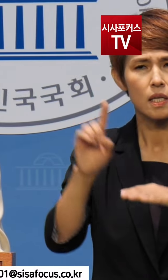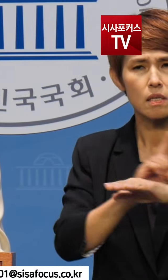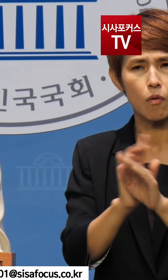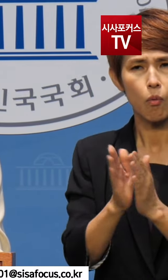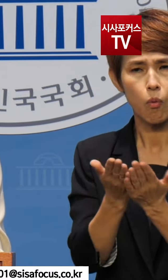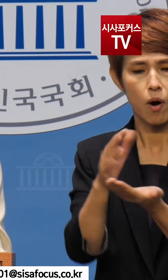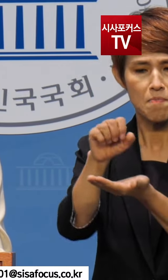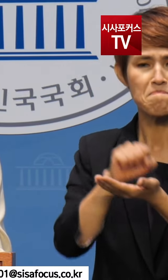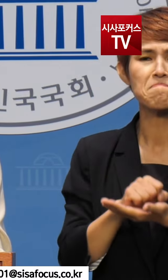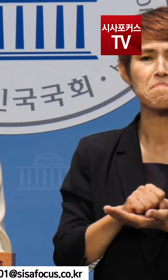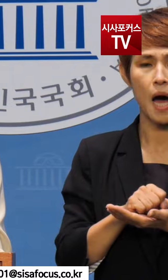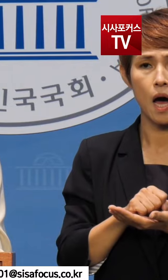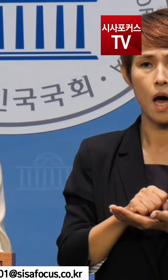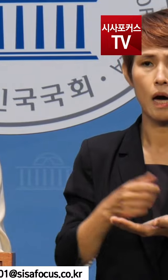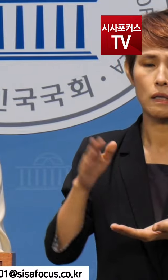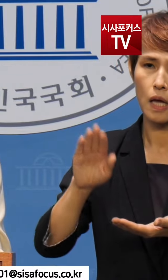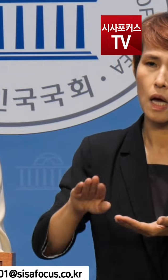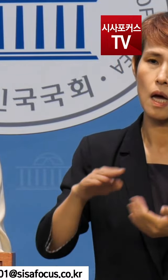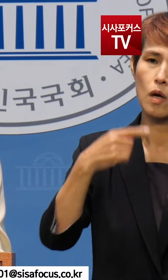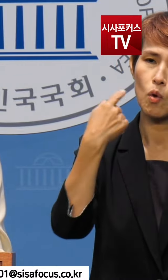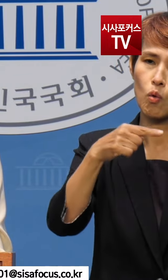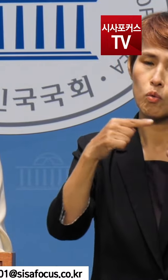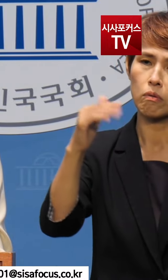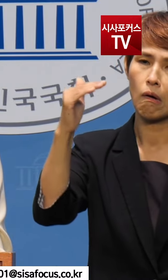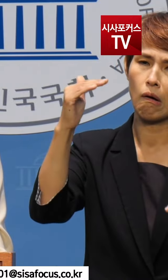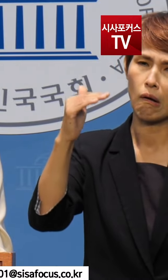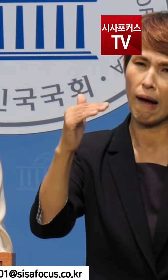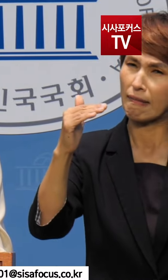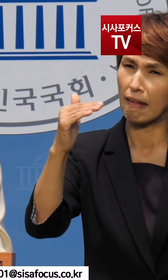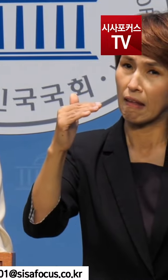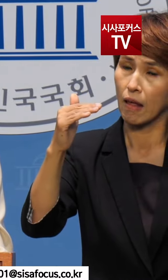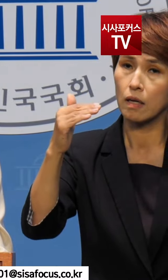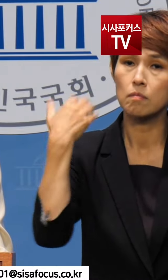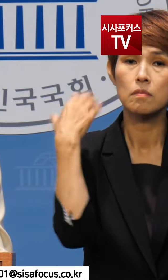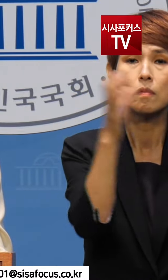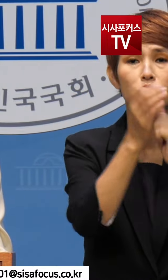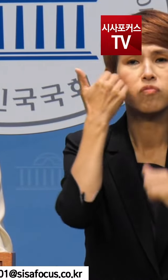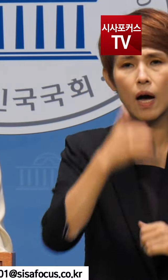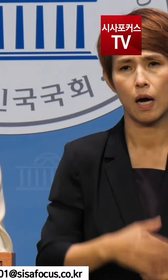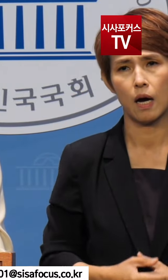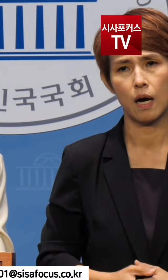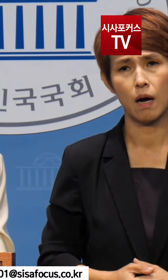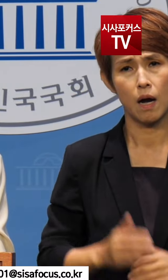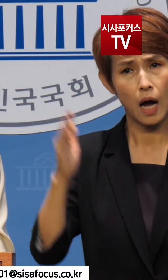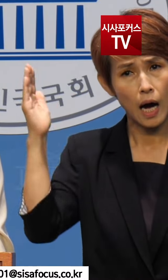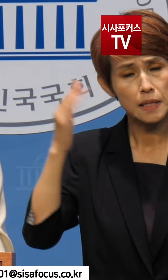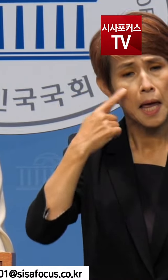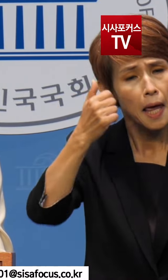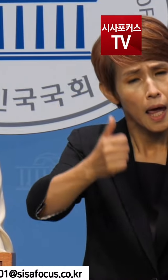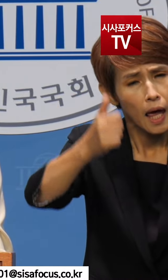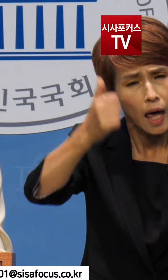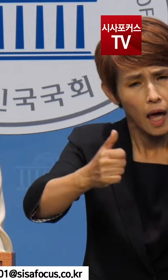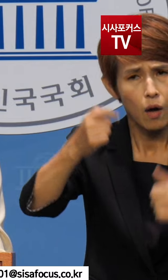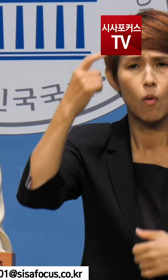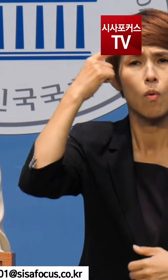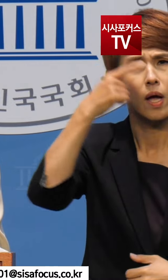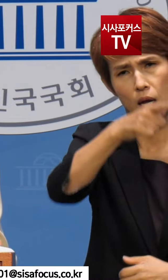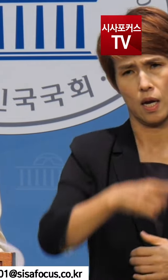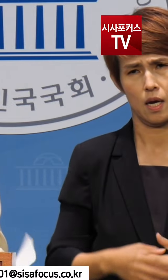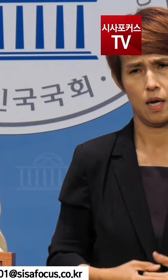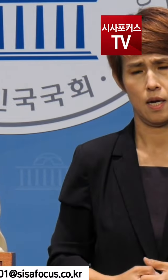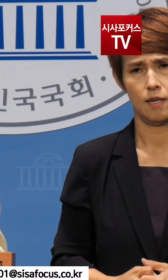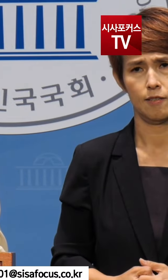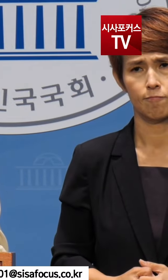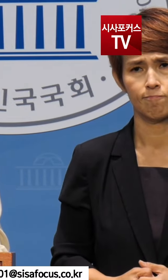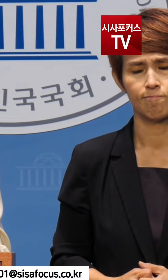교과서를 도입했으나 교육격차 해소되지 않으면 누가 책임집니까? 왜 자꾸 학생들을 실험 대상으로 전락시키려고 하는